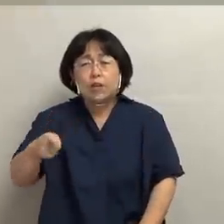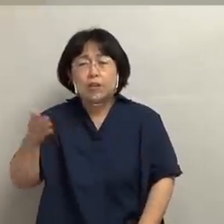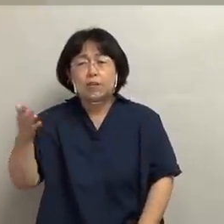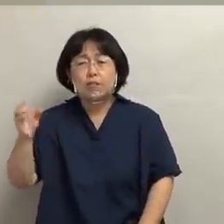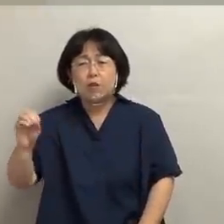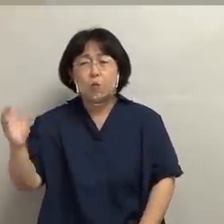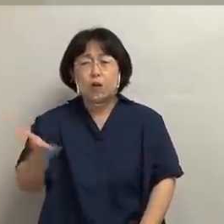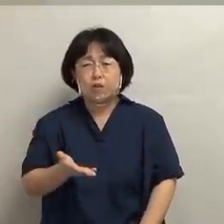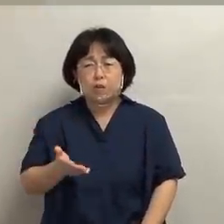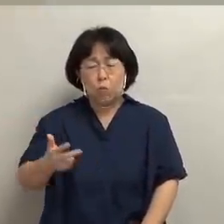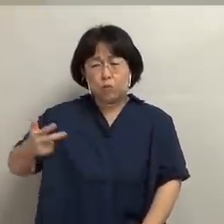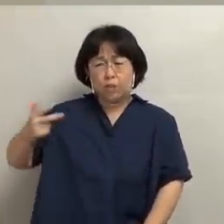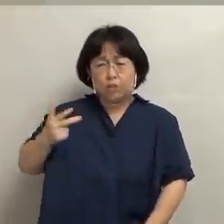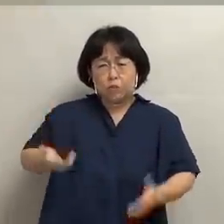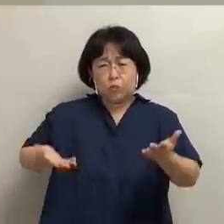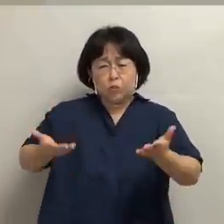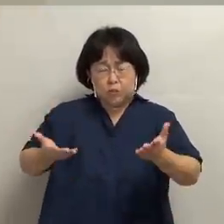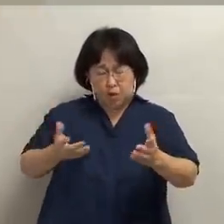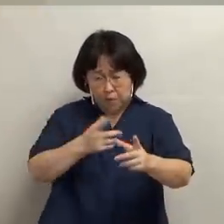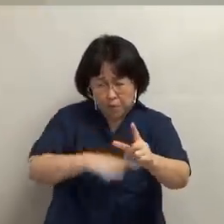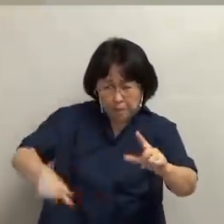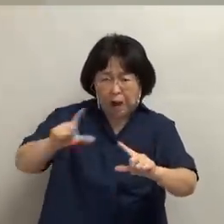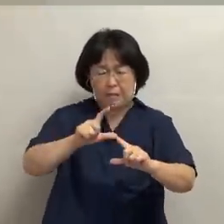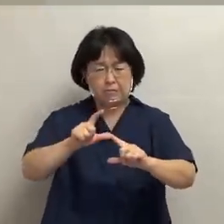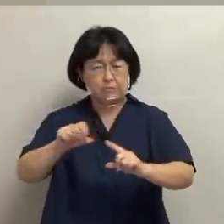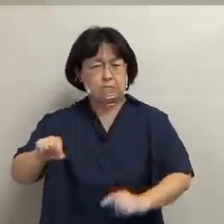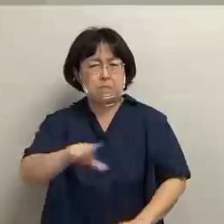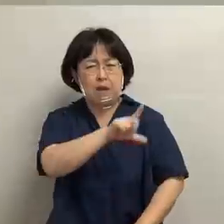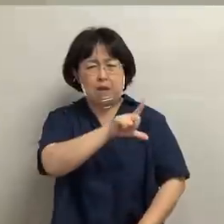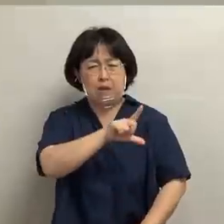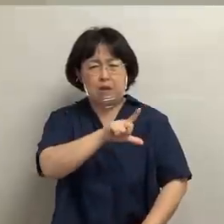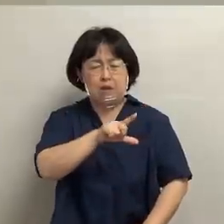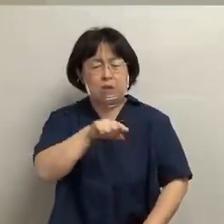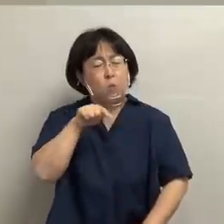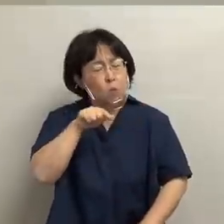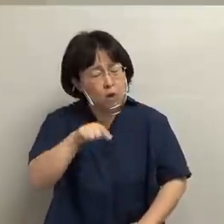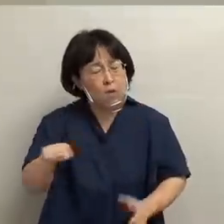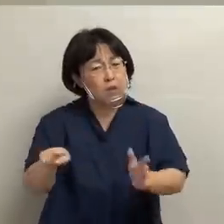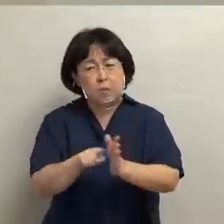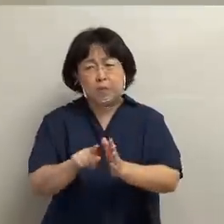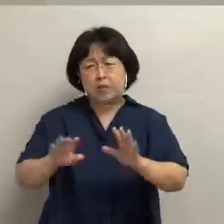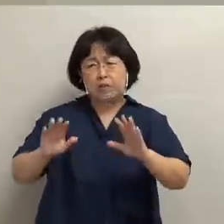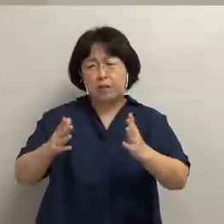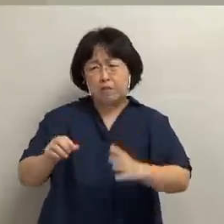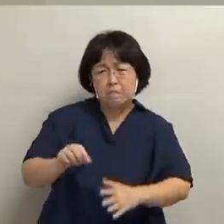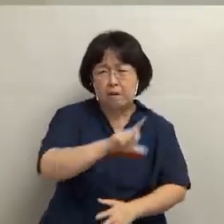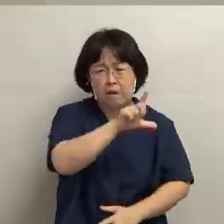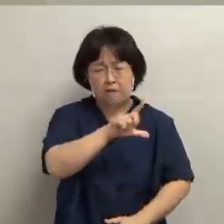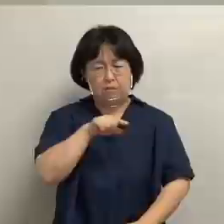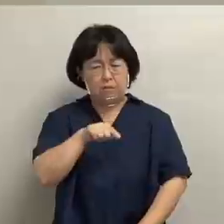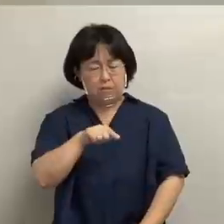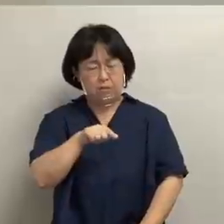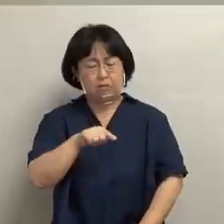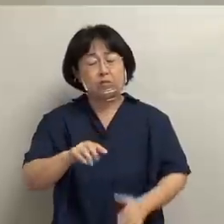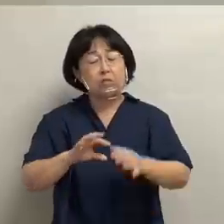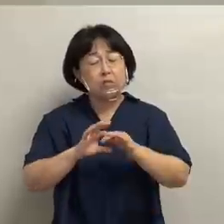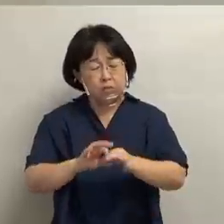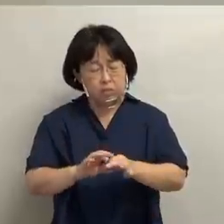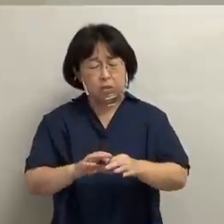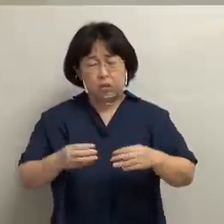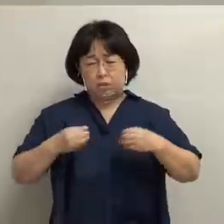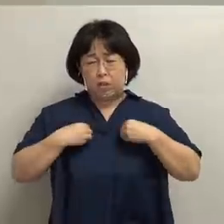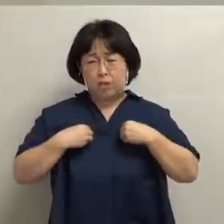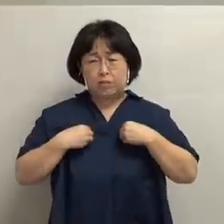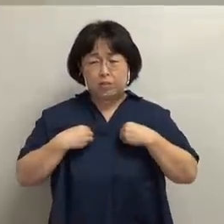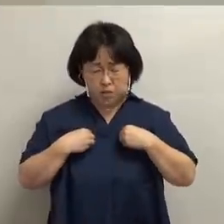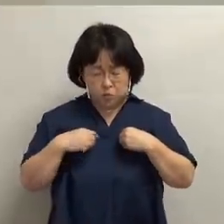編集に比べてですね倍以上に跳ね上がっているとこういうこと今まで1度もありませんでした以下にこの幹線